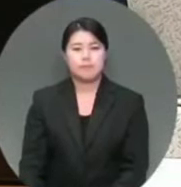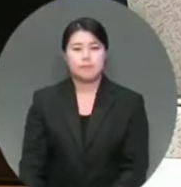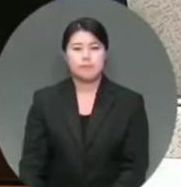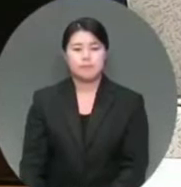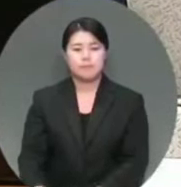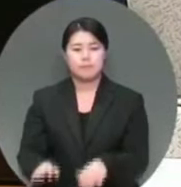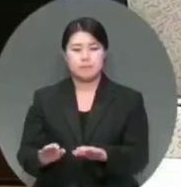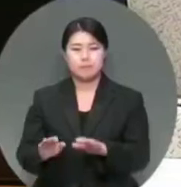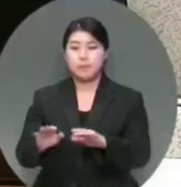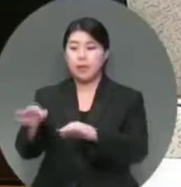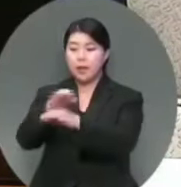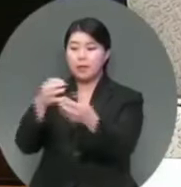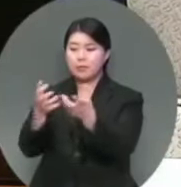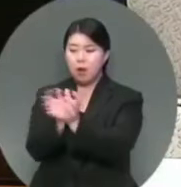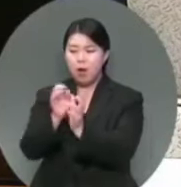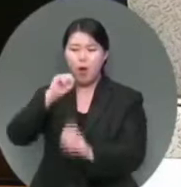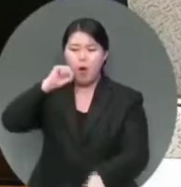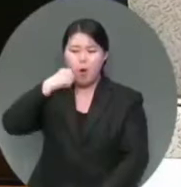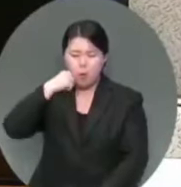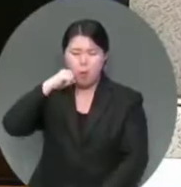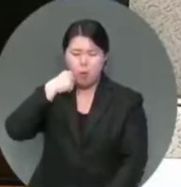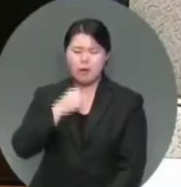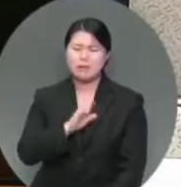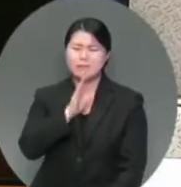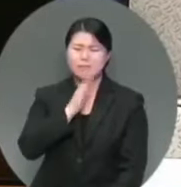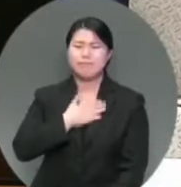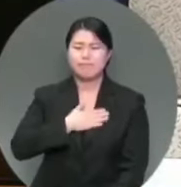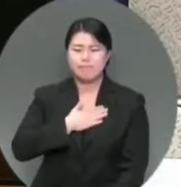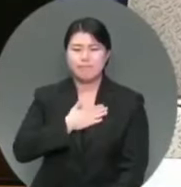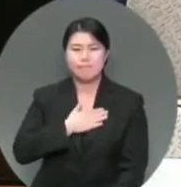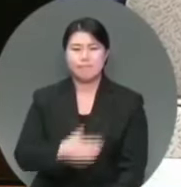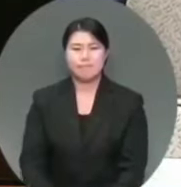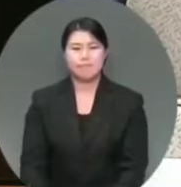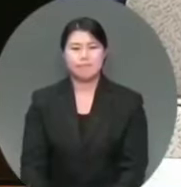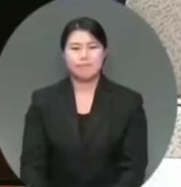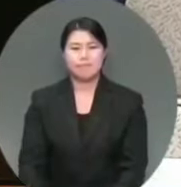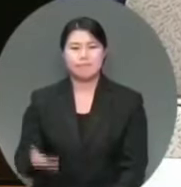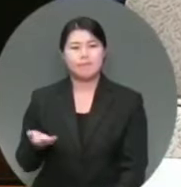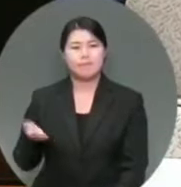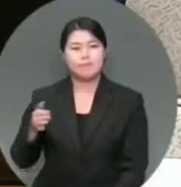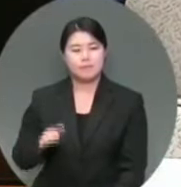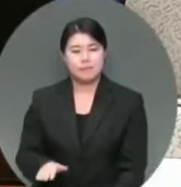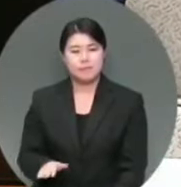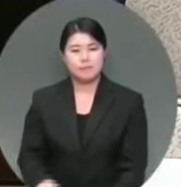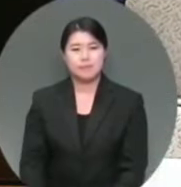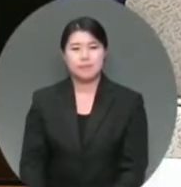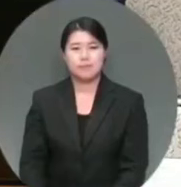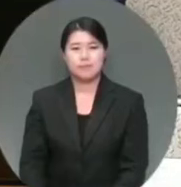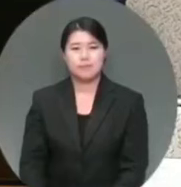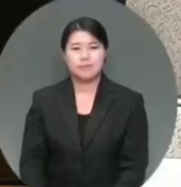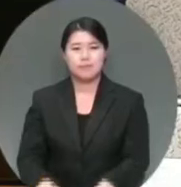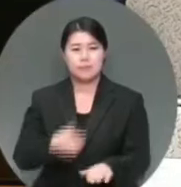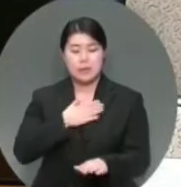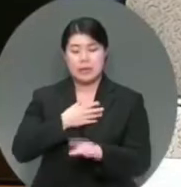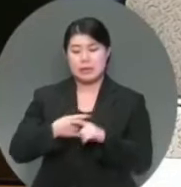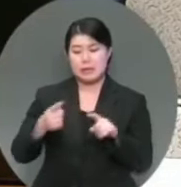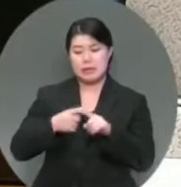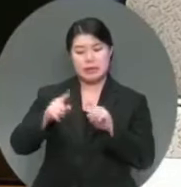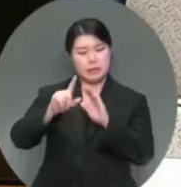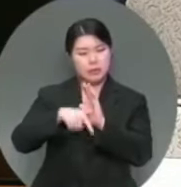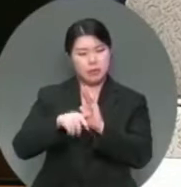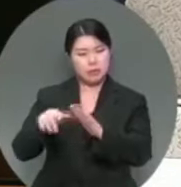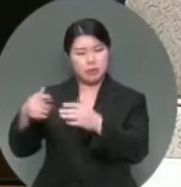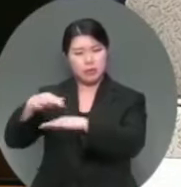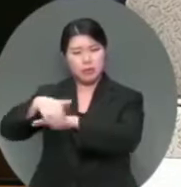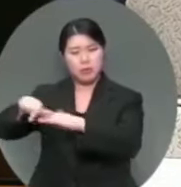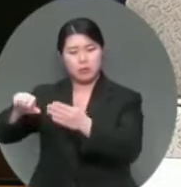조세재정연구원이고 예, 어려운 상황에서 열심히 하고 있다는 것은 예, 저도 알고 있습니다만은 지금 거의 저희가 판단할 때는 기재부